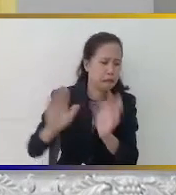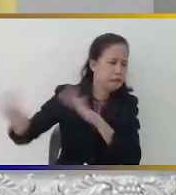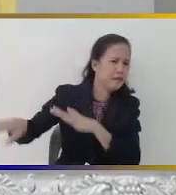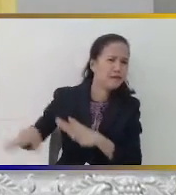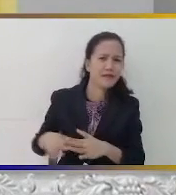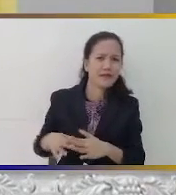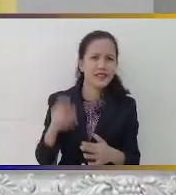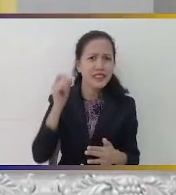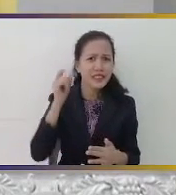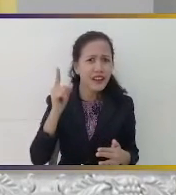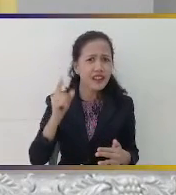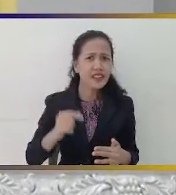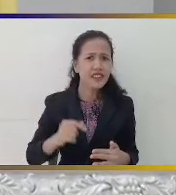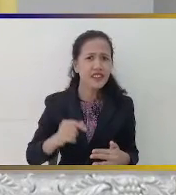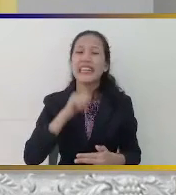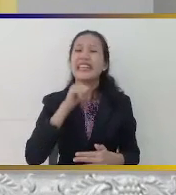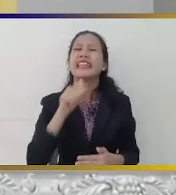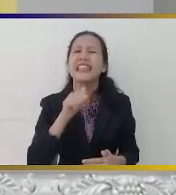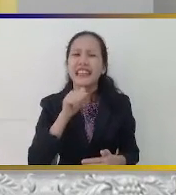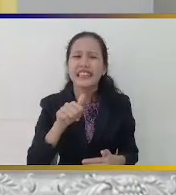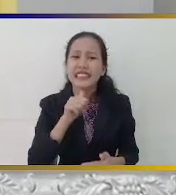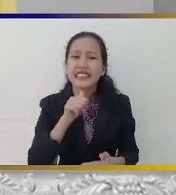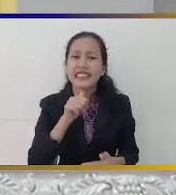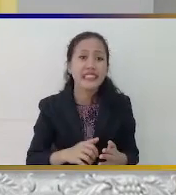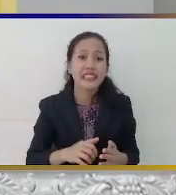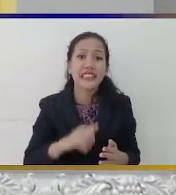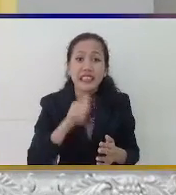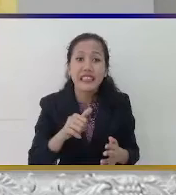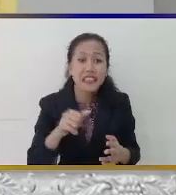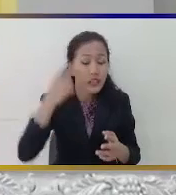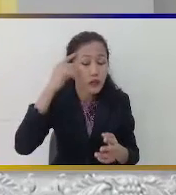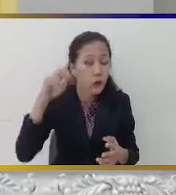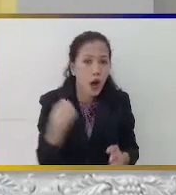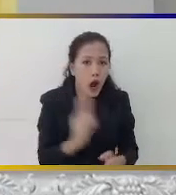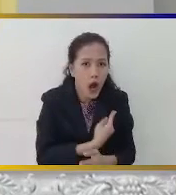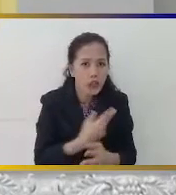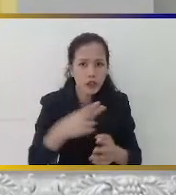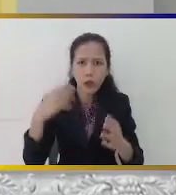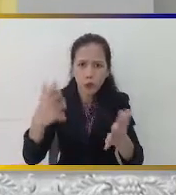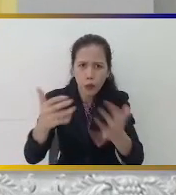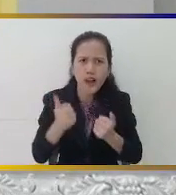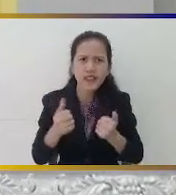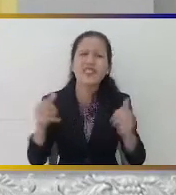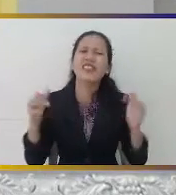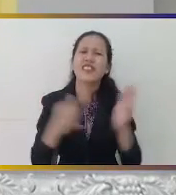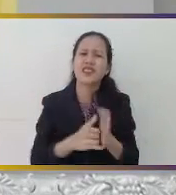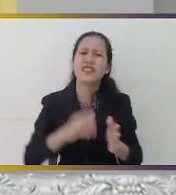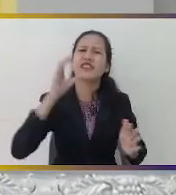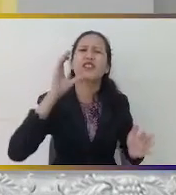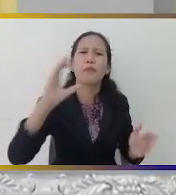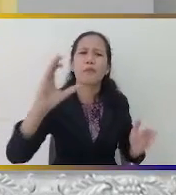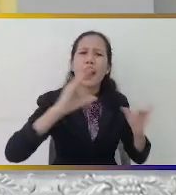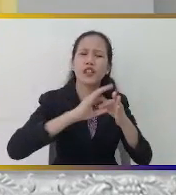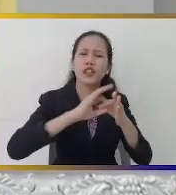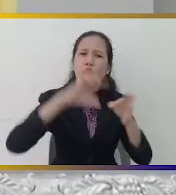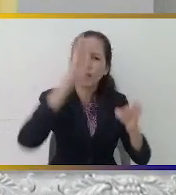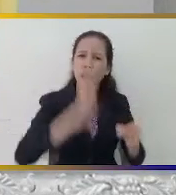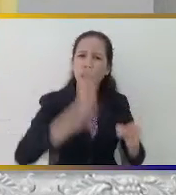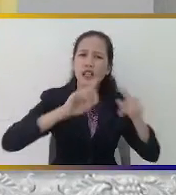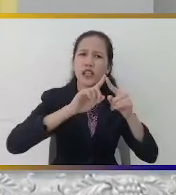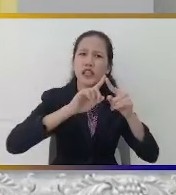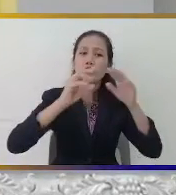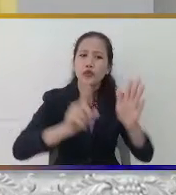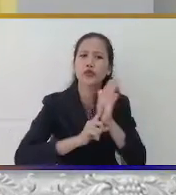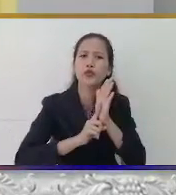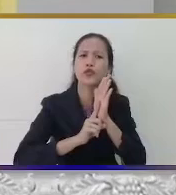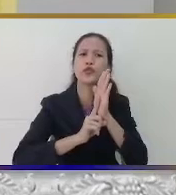And yet, kapatid, hindi po nagsasuggest ang Panginoon. He was commanding the family na introduce ang salita ng